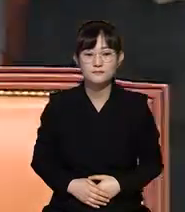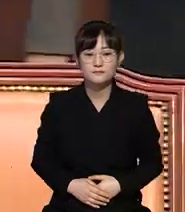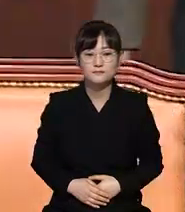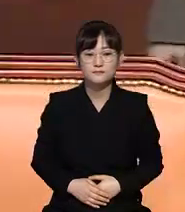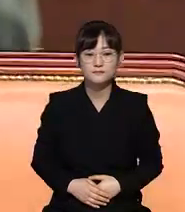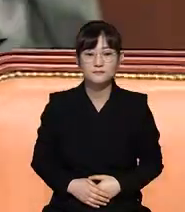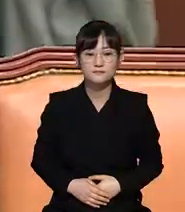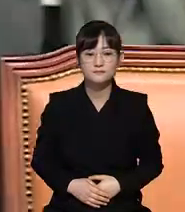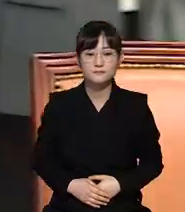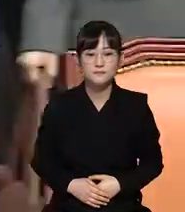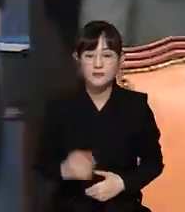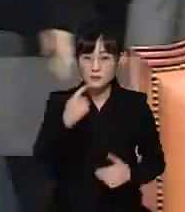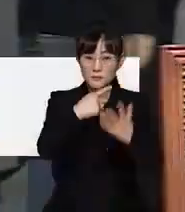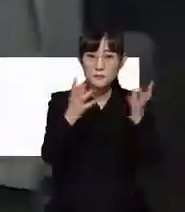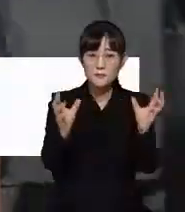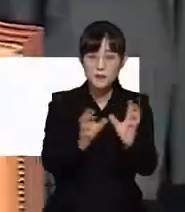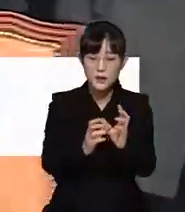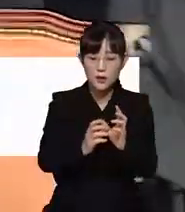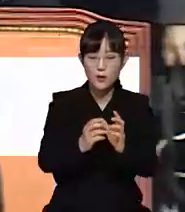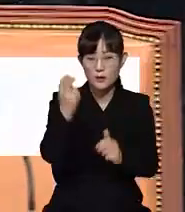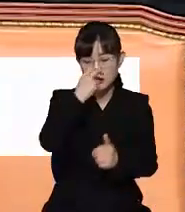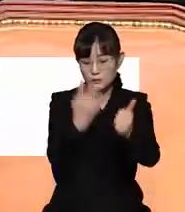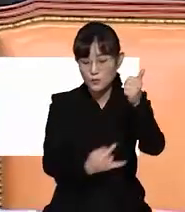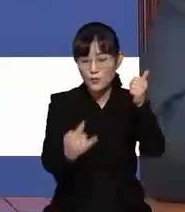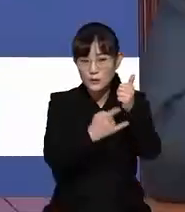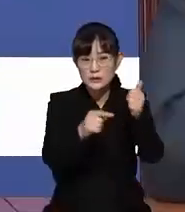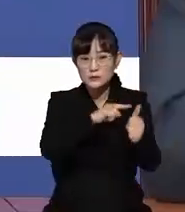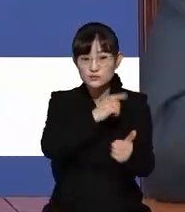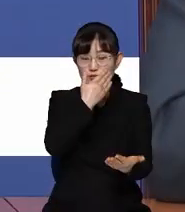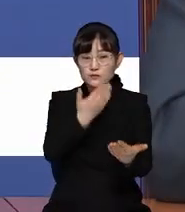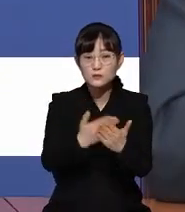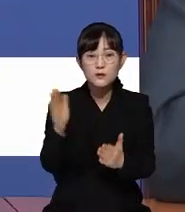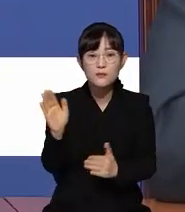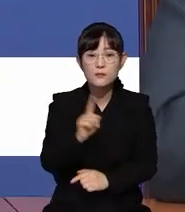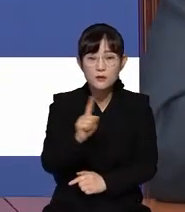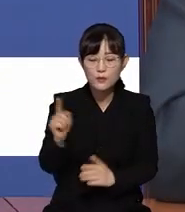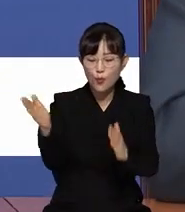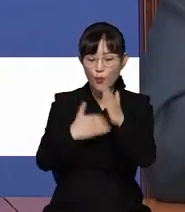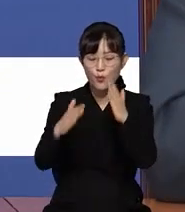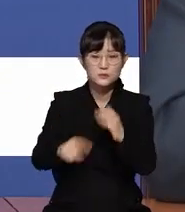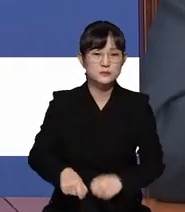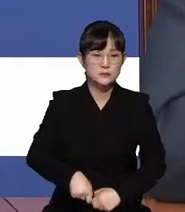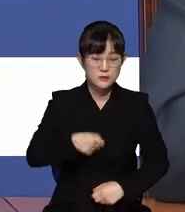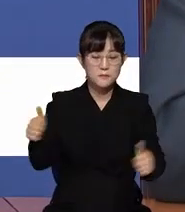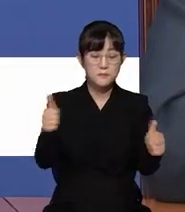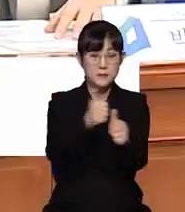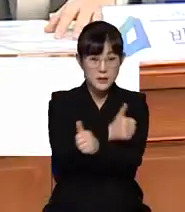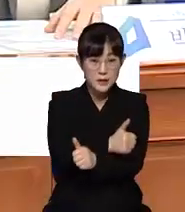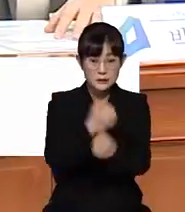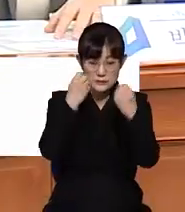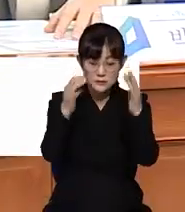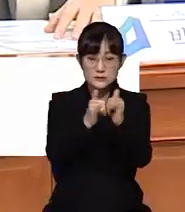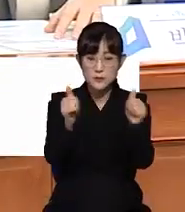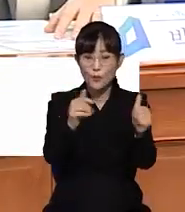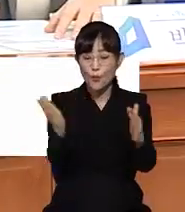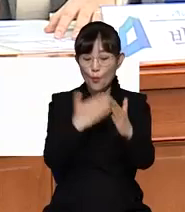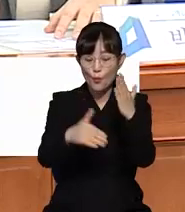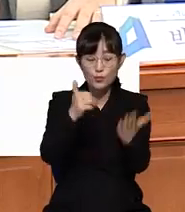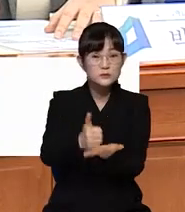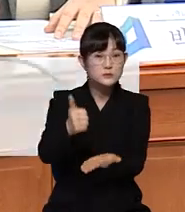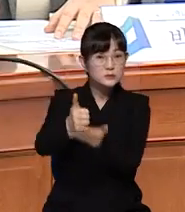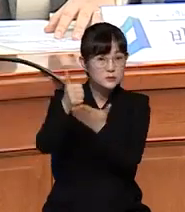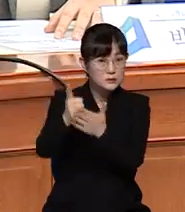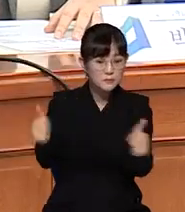기자입니다 더불어민주당 공관위의 가장 큰 과제는 공정한 물가입니다 새로운 인를 공천하는 이른바